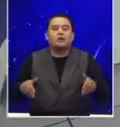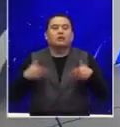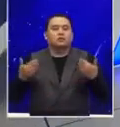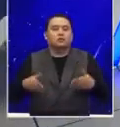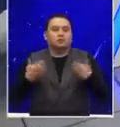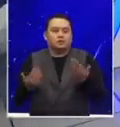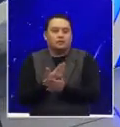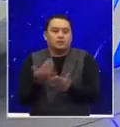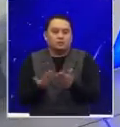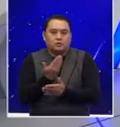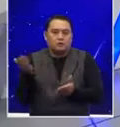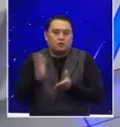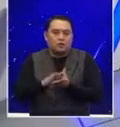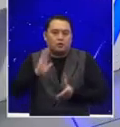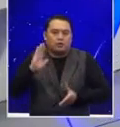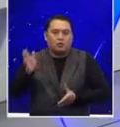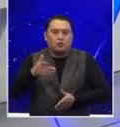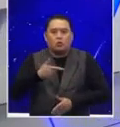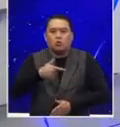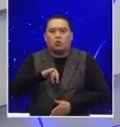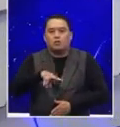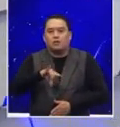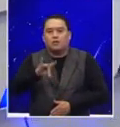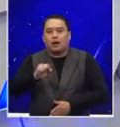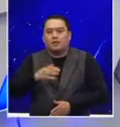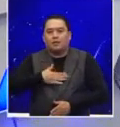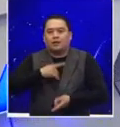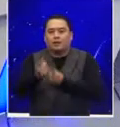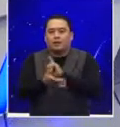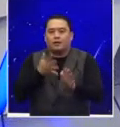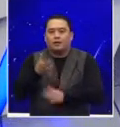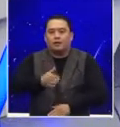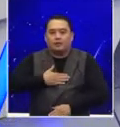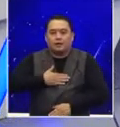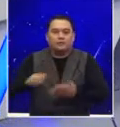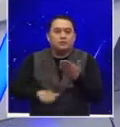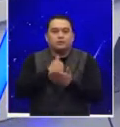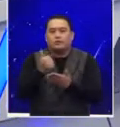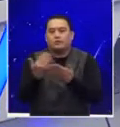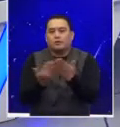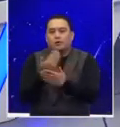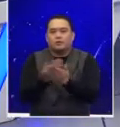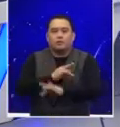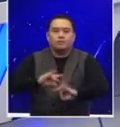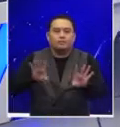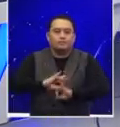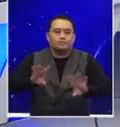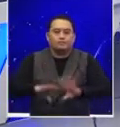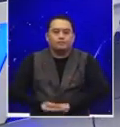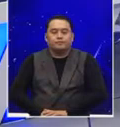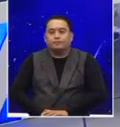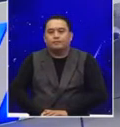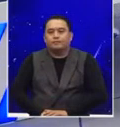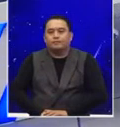Здравствуйте! В эфире телеканала ЖТСУ «Новости». В студии Гульмира Тимиргалиева. Сурдоперевод обеспечивает Марат Джумабеков. В начале выпуска коротко о главном.